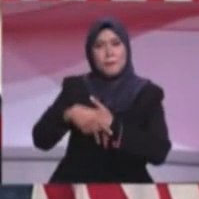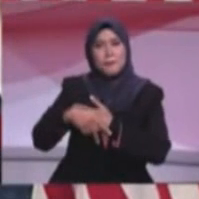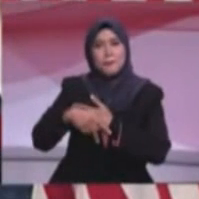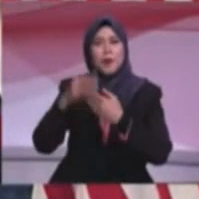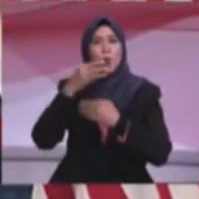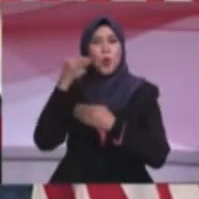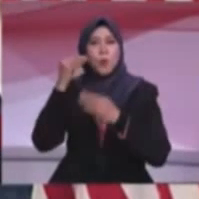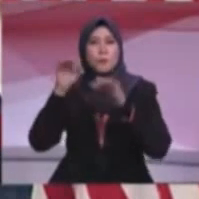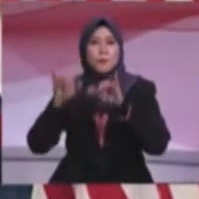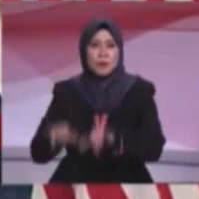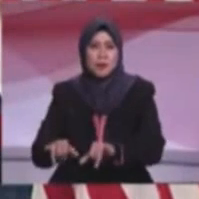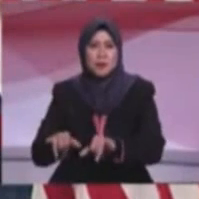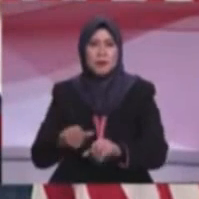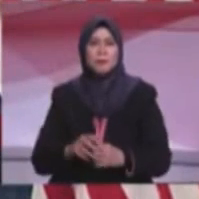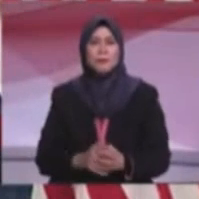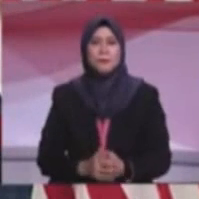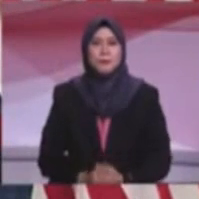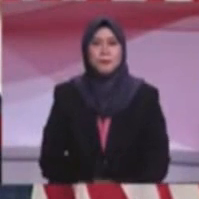Homestay